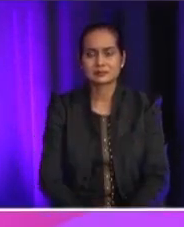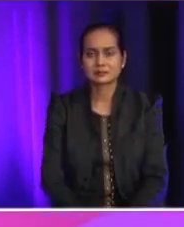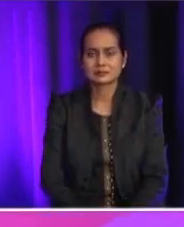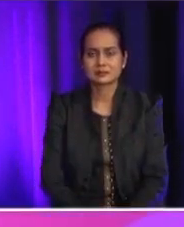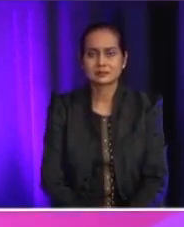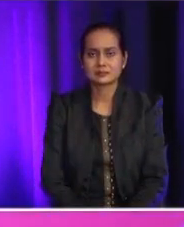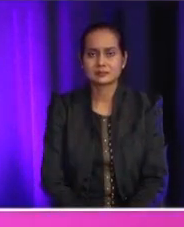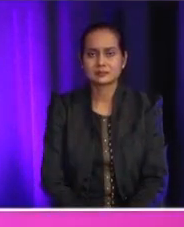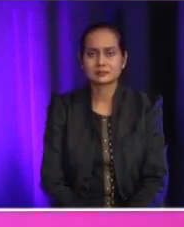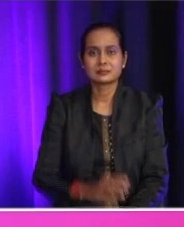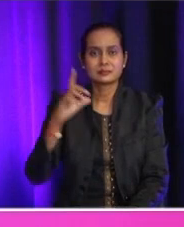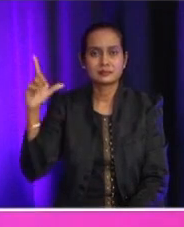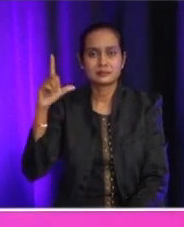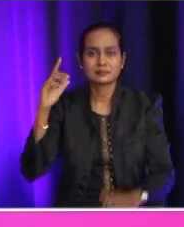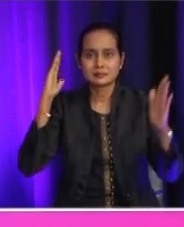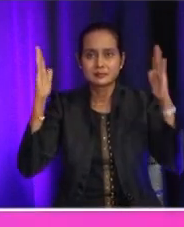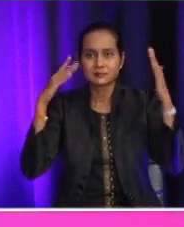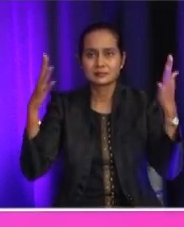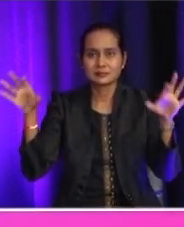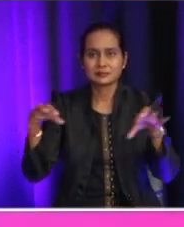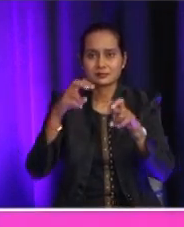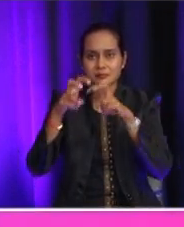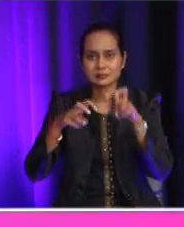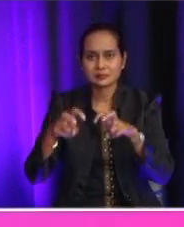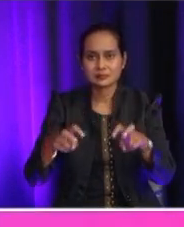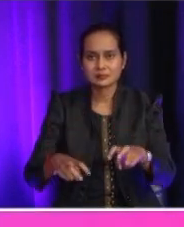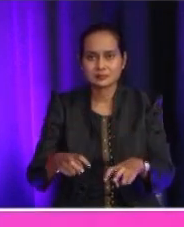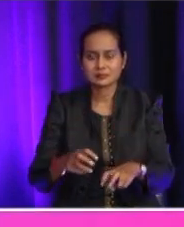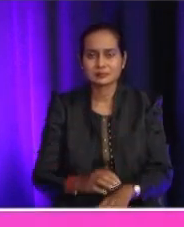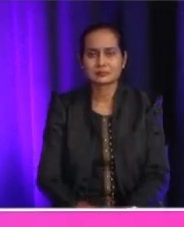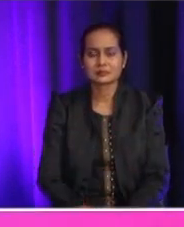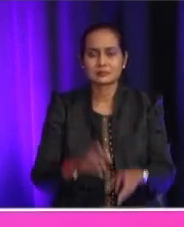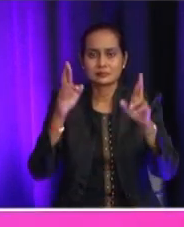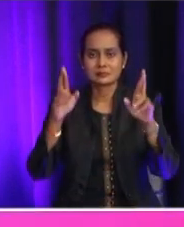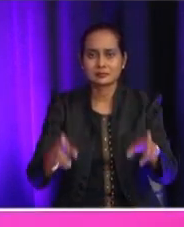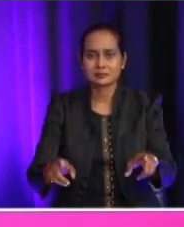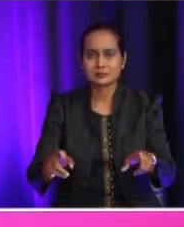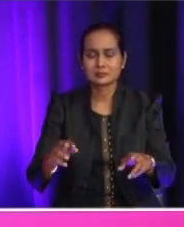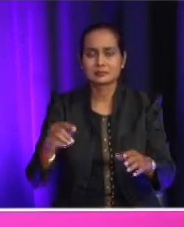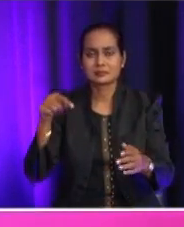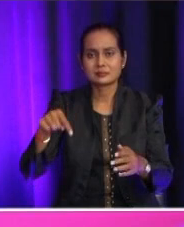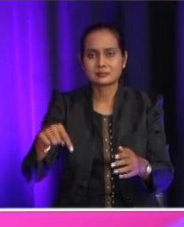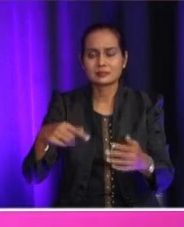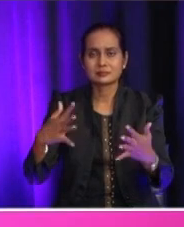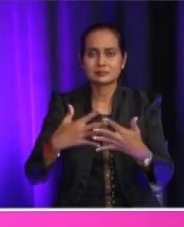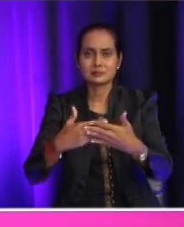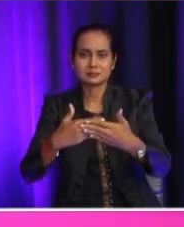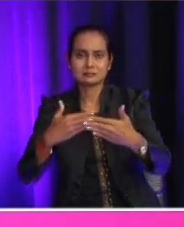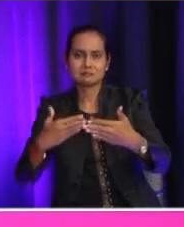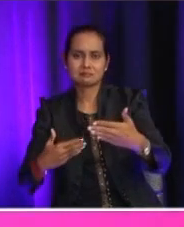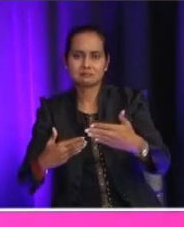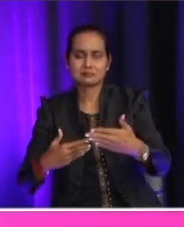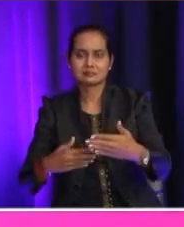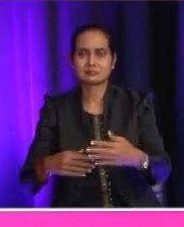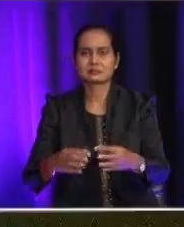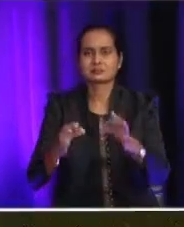membuat kajian profil rakyat Malaysia. Rakyat negara kita ketinggalan berbanding rakyat negara maju yang lain seperti Jepun cikgu. Ya,